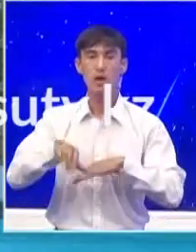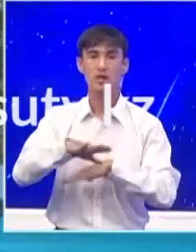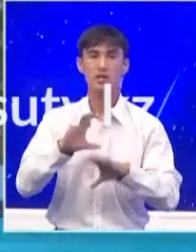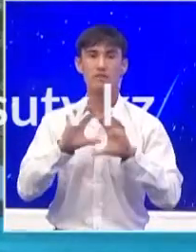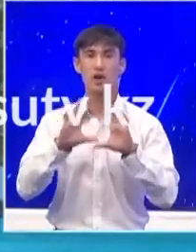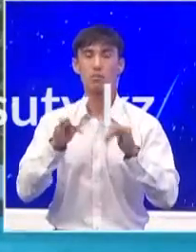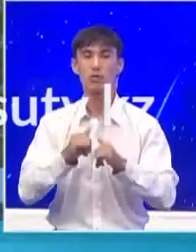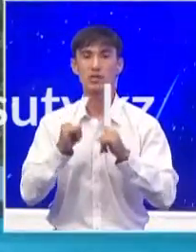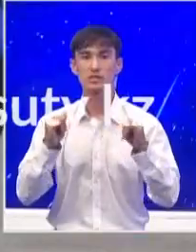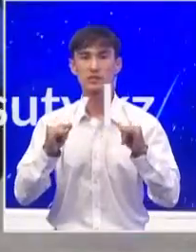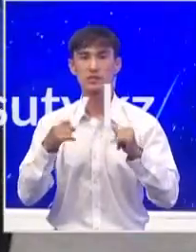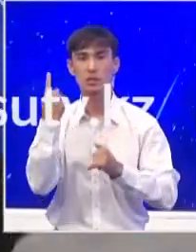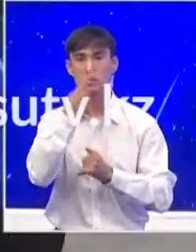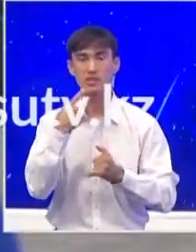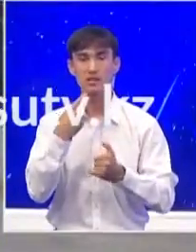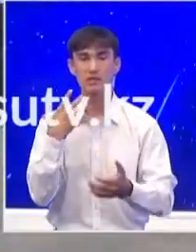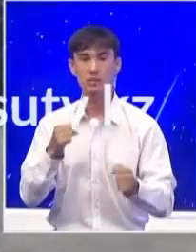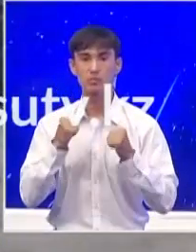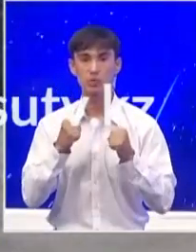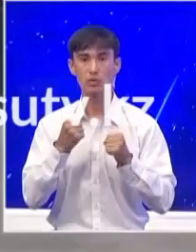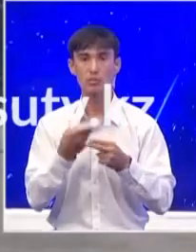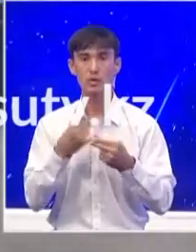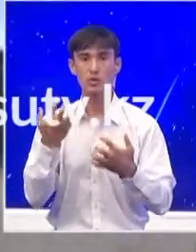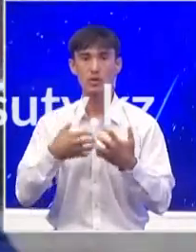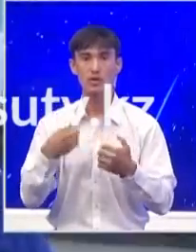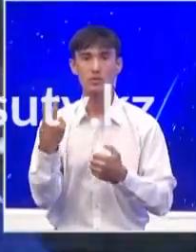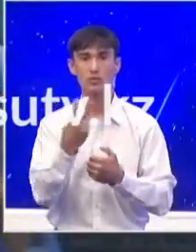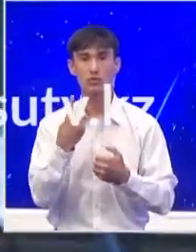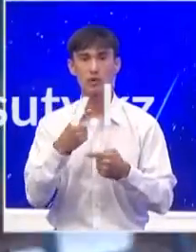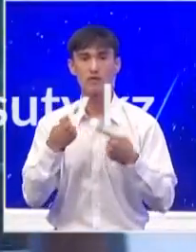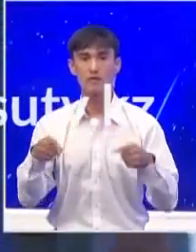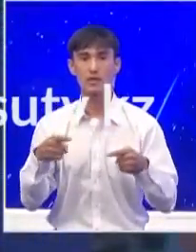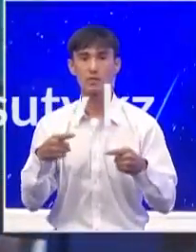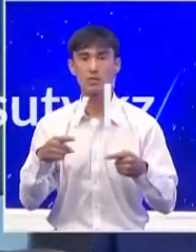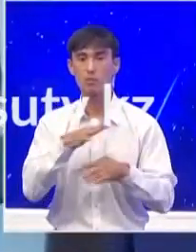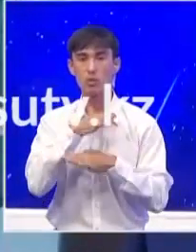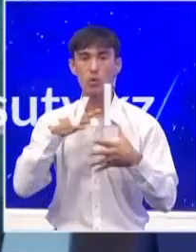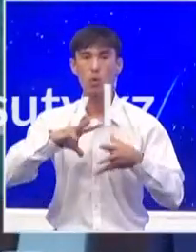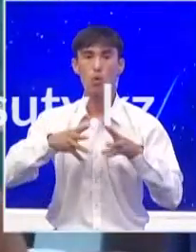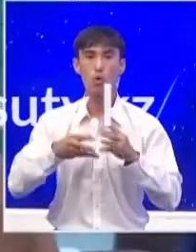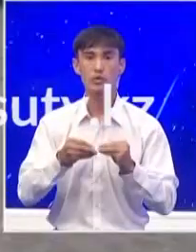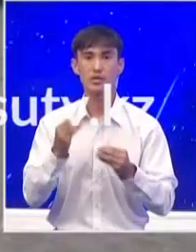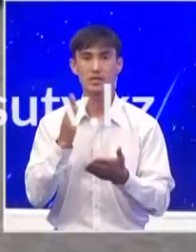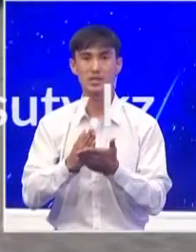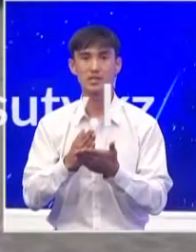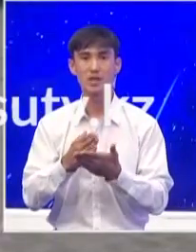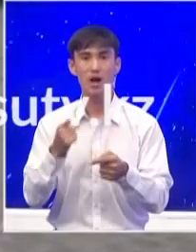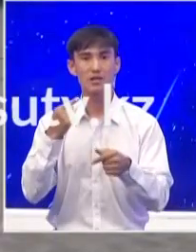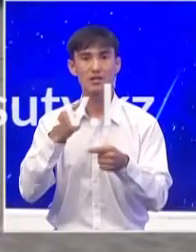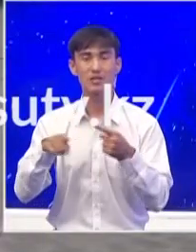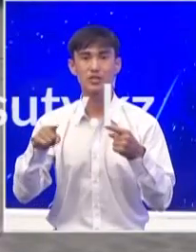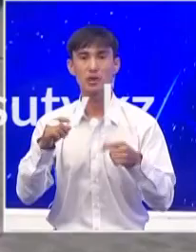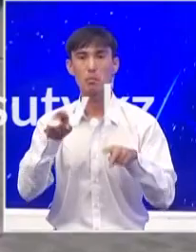самостоятельный вид спорта из классического между этими двумя разновидностями существует много общего но есть и существенные отличия в